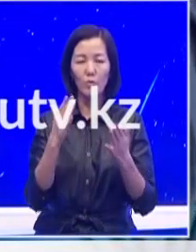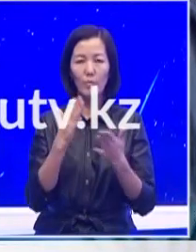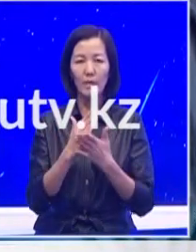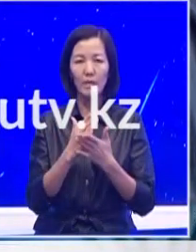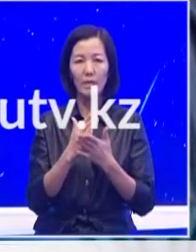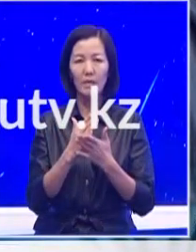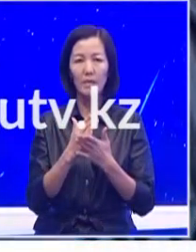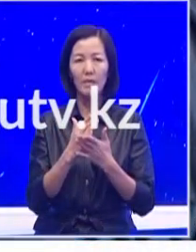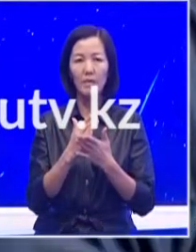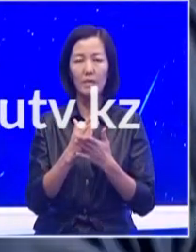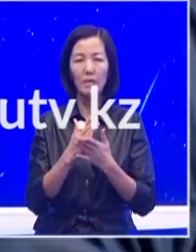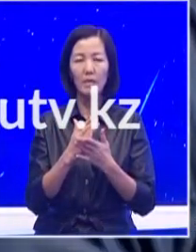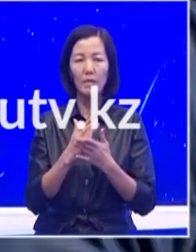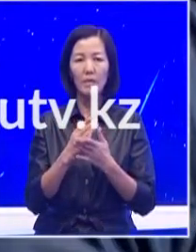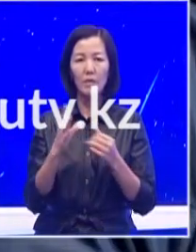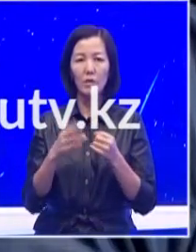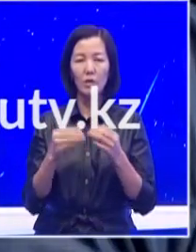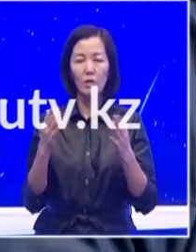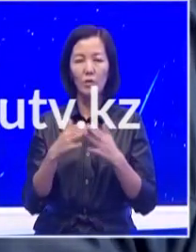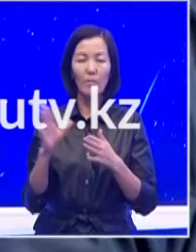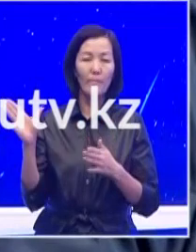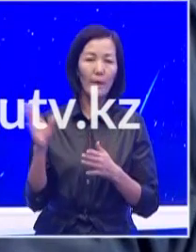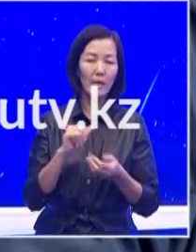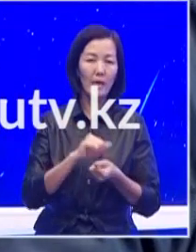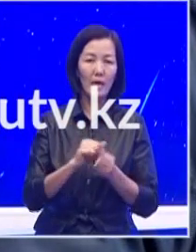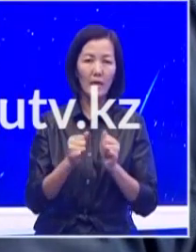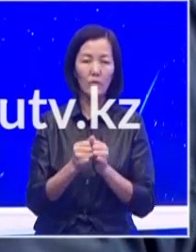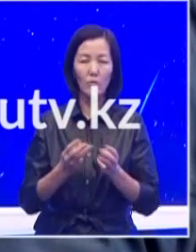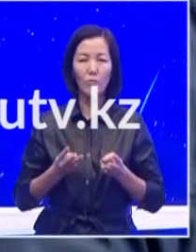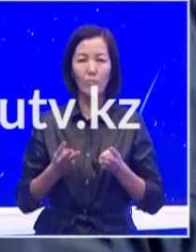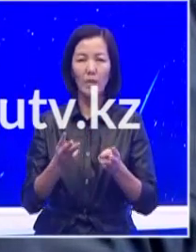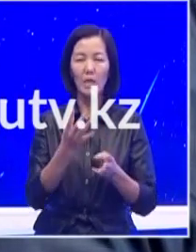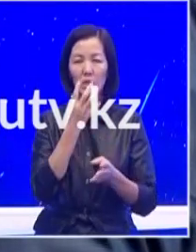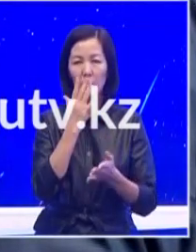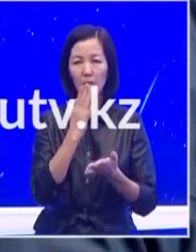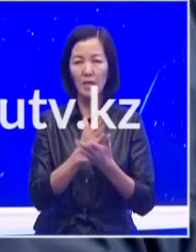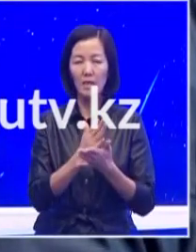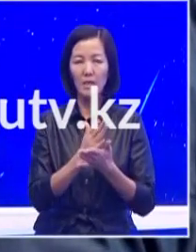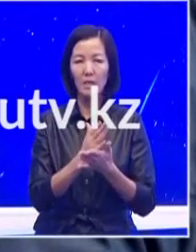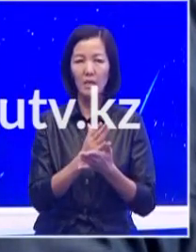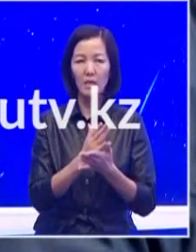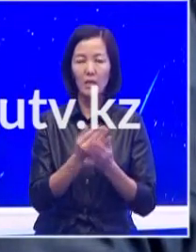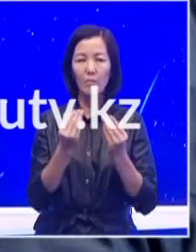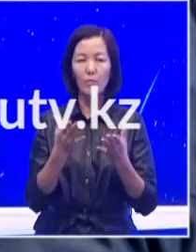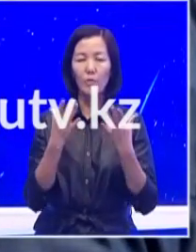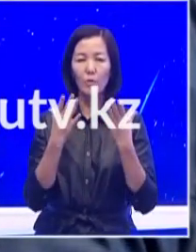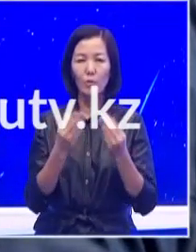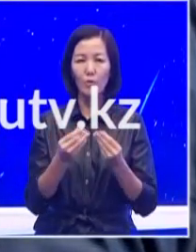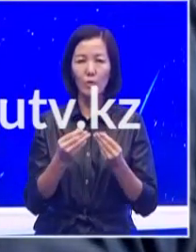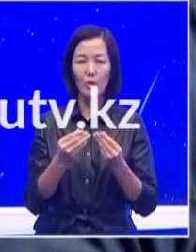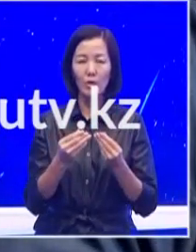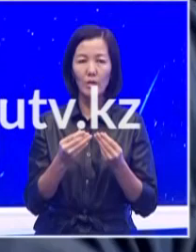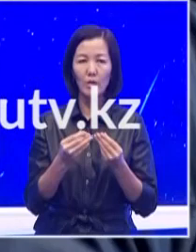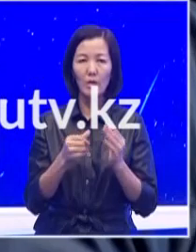саналады. Аталған тұрғын үйлердің барлығы дерлік қатты отын мен көмір жағуда. Бүгінгі күні аудан